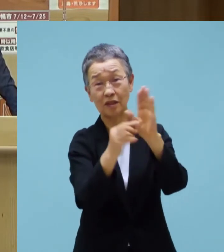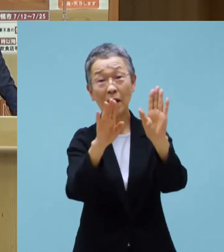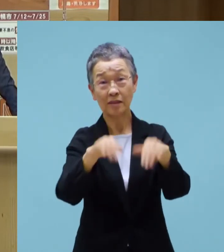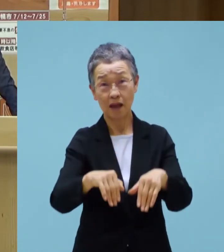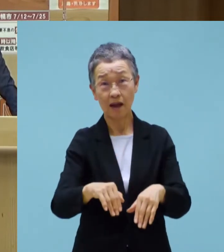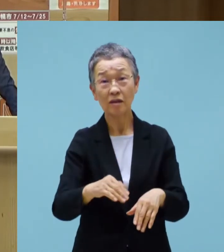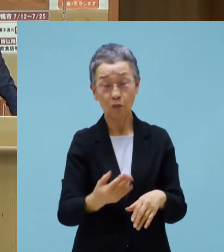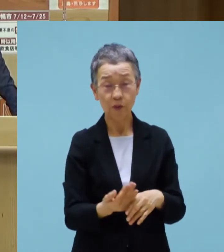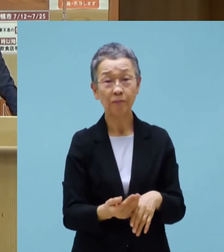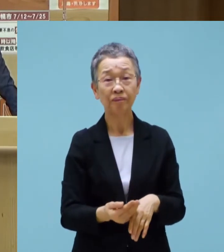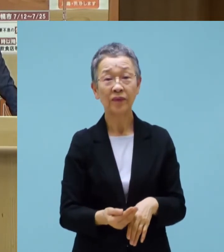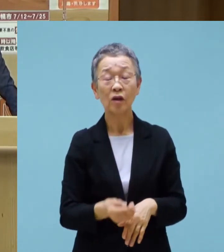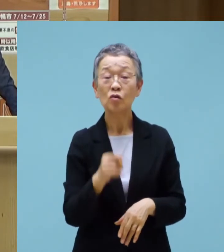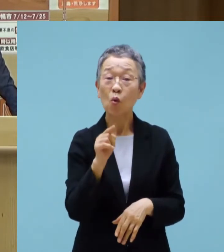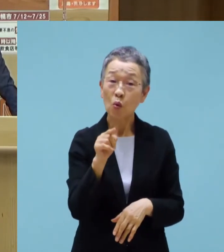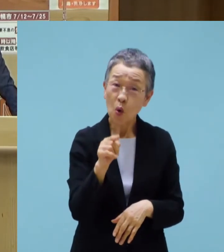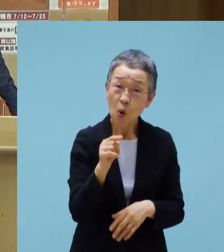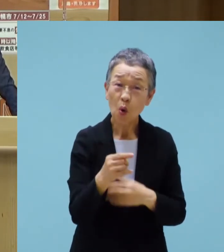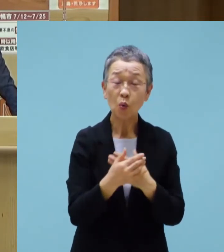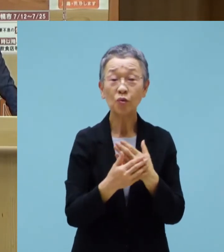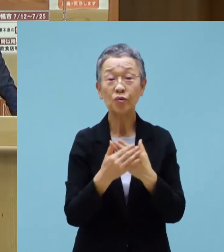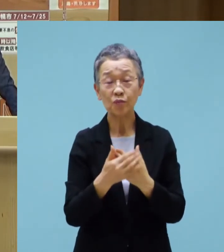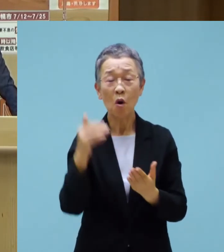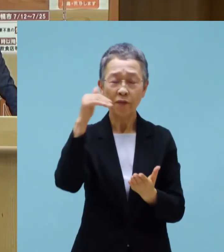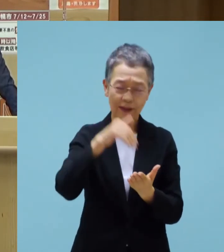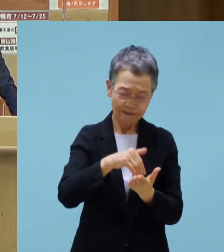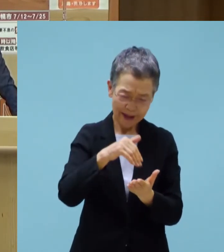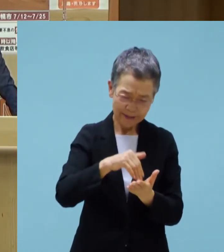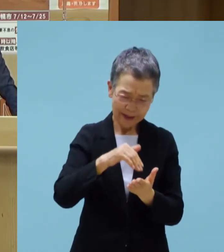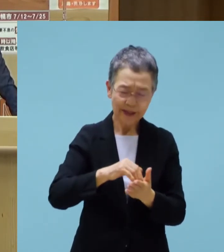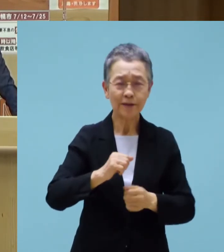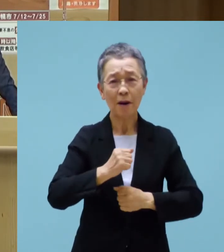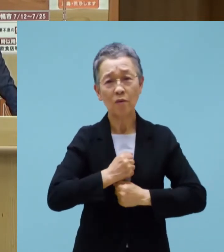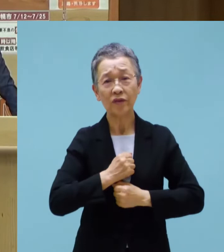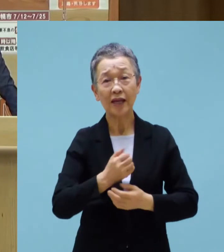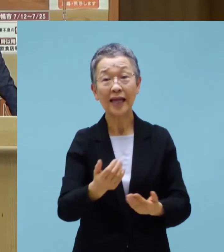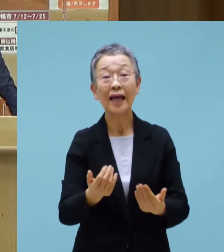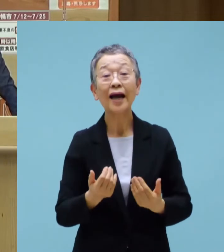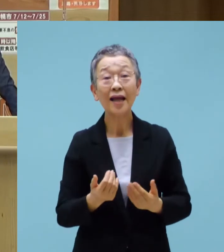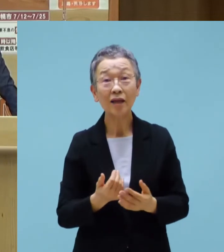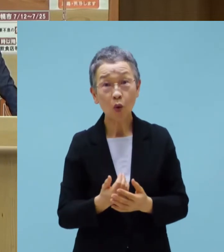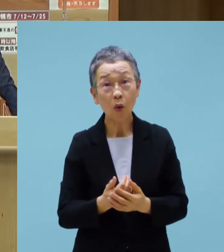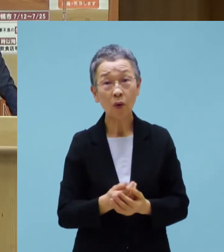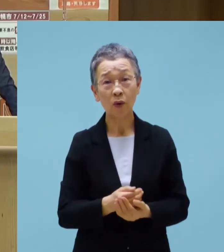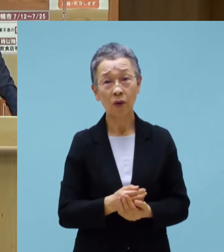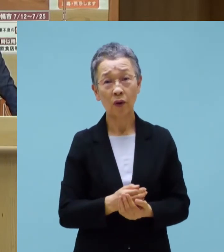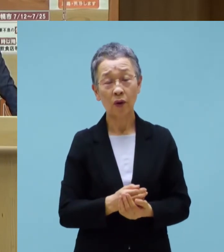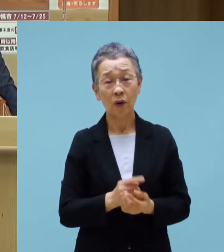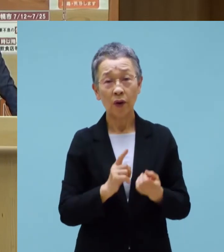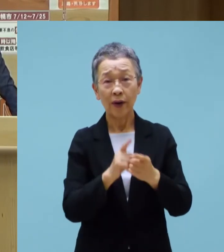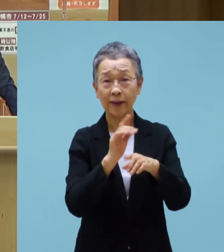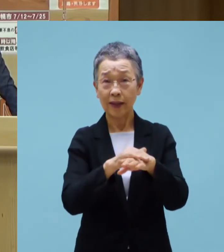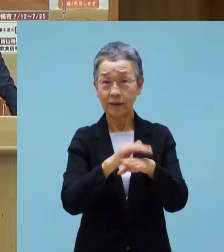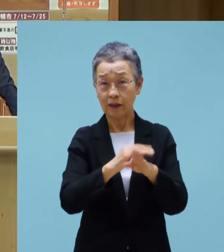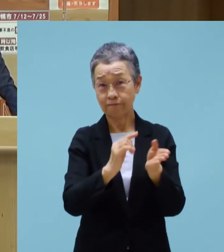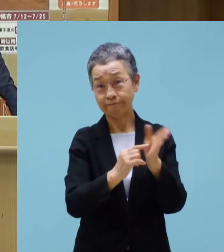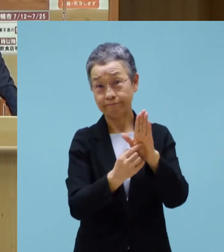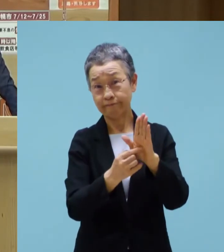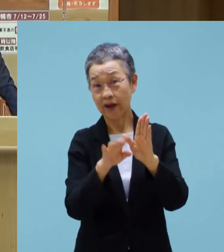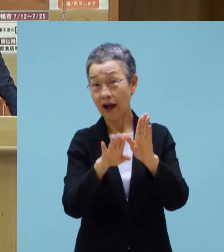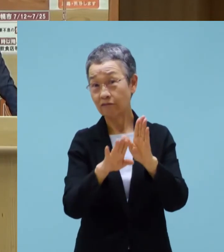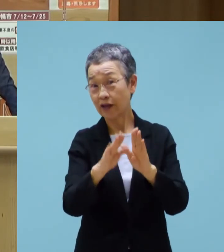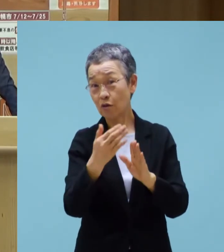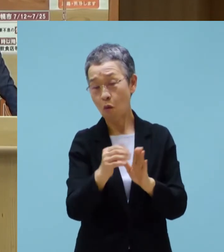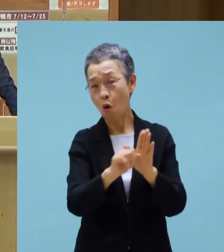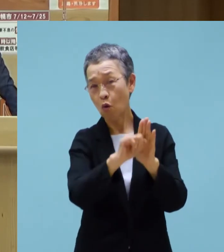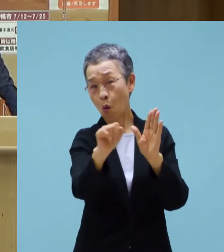そこも徹底していただかないことには 対策として、効果